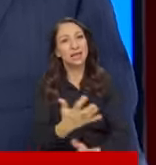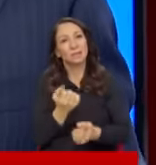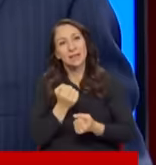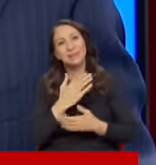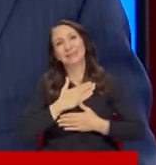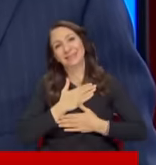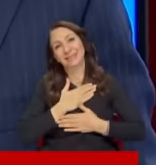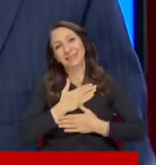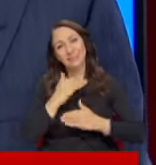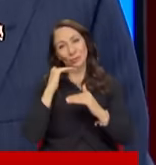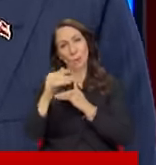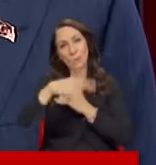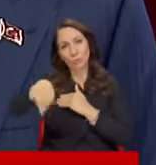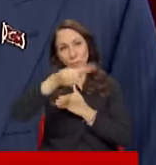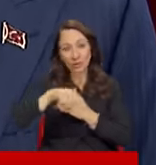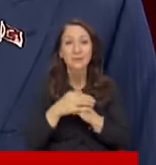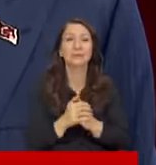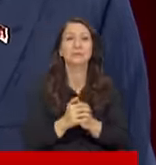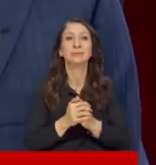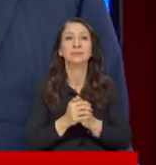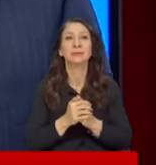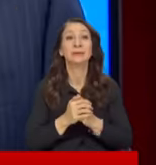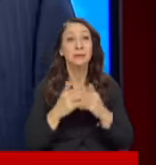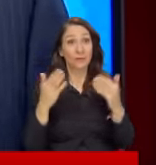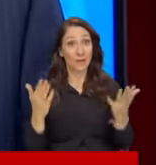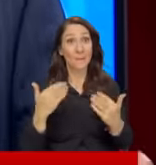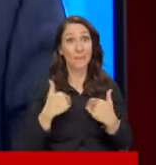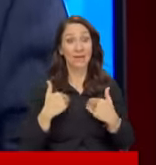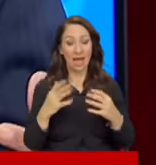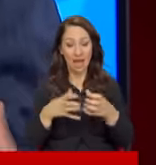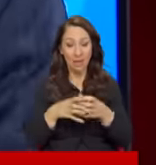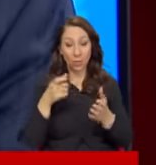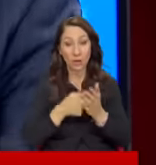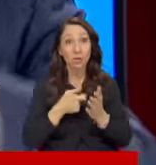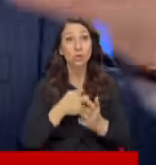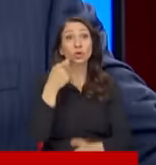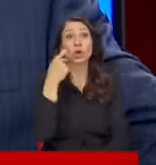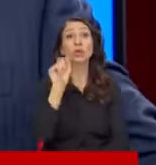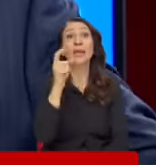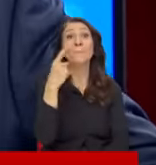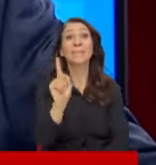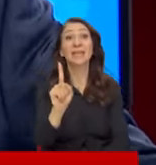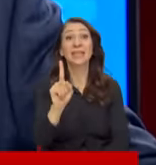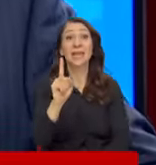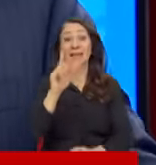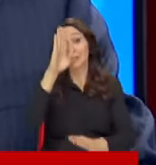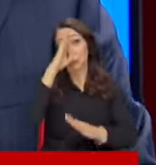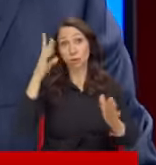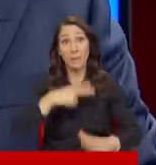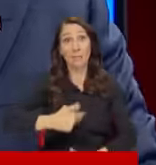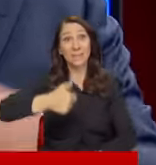yaparız vatandaşlarımızla Eee ve ben de ek adına 90.000 İBB çalışanı adına